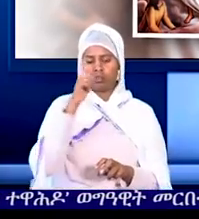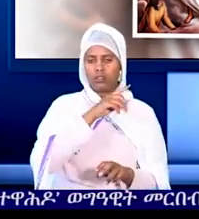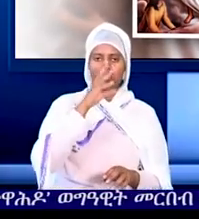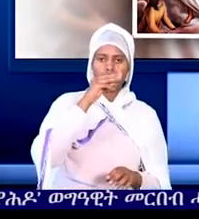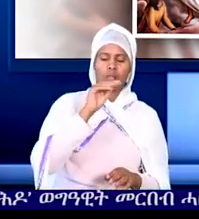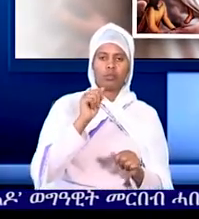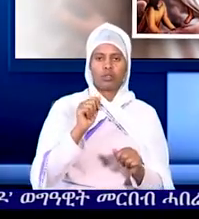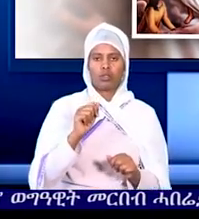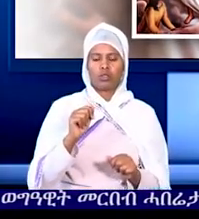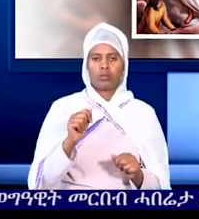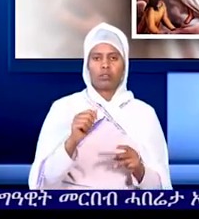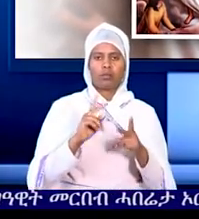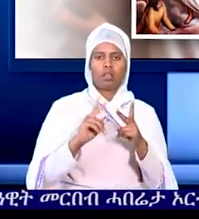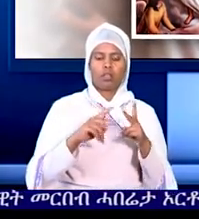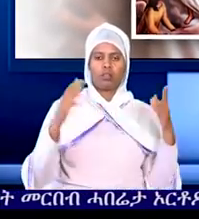ምምርማርን ኮነ